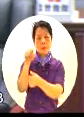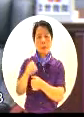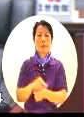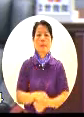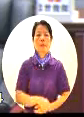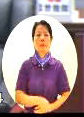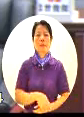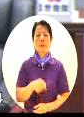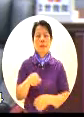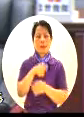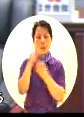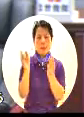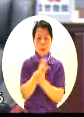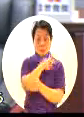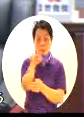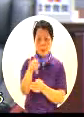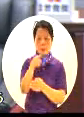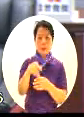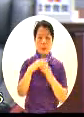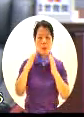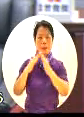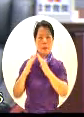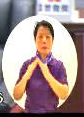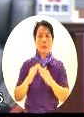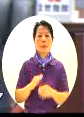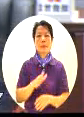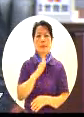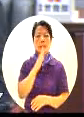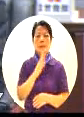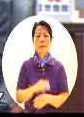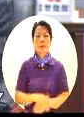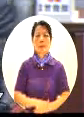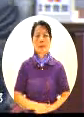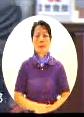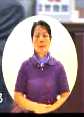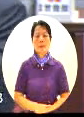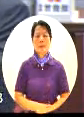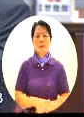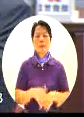及嘛，加所有的处的对了，是